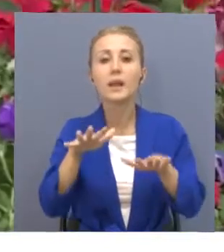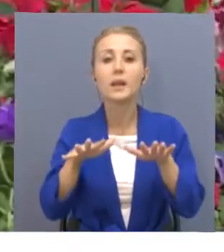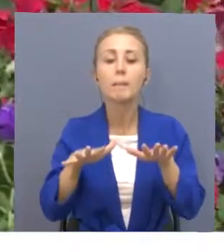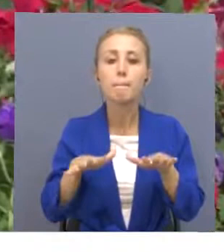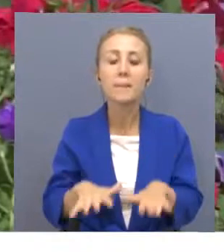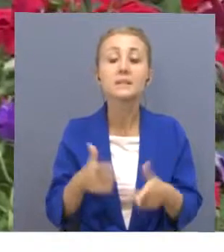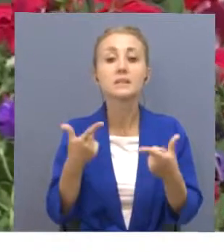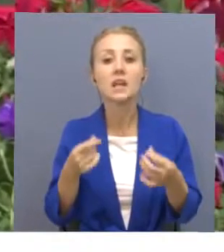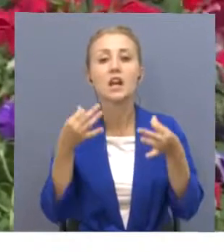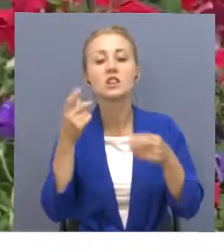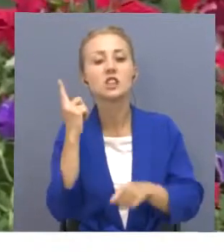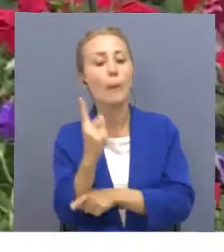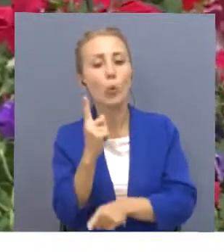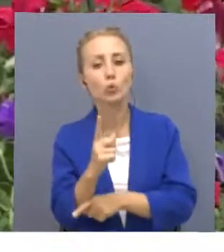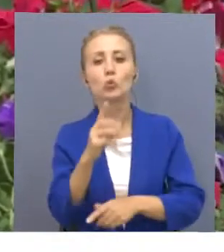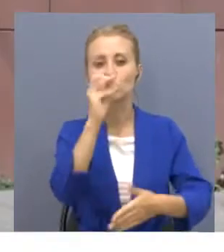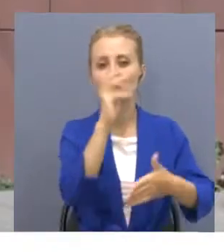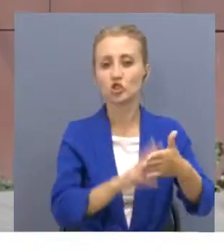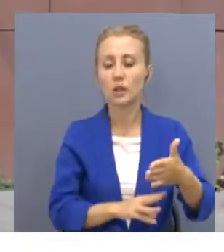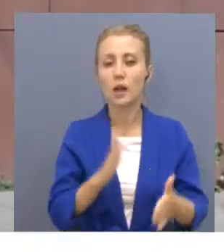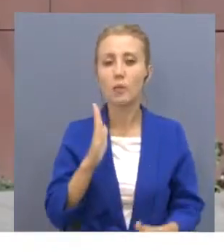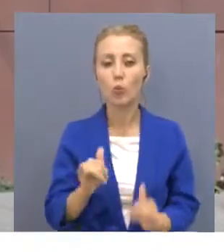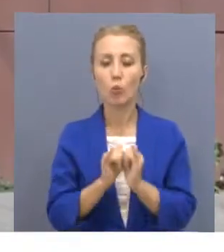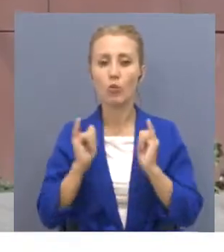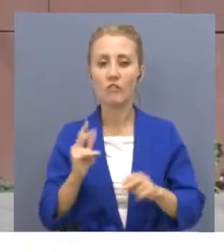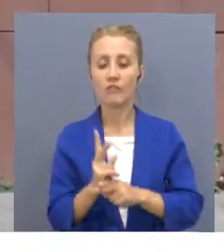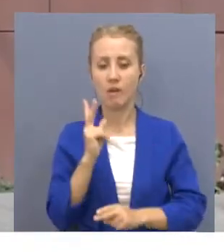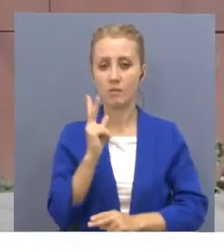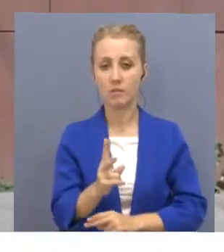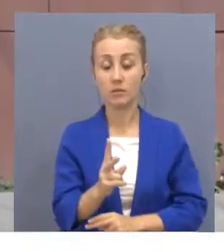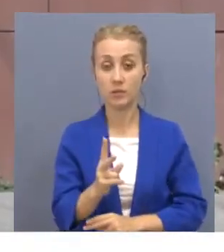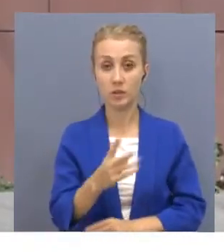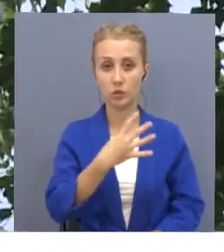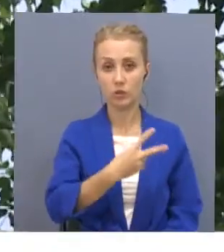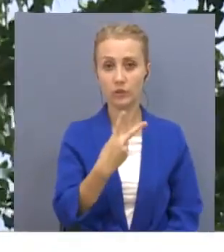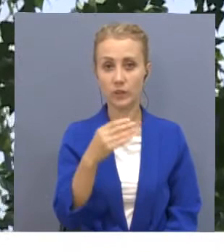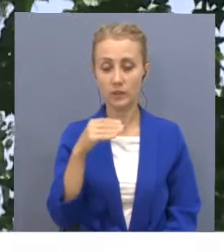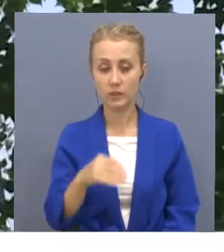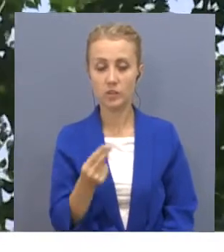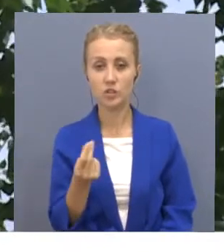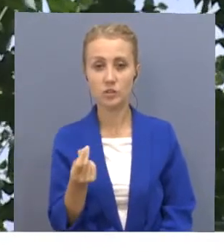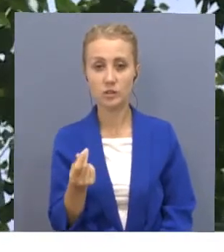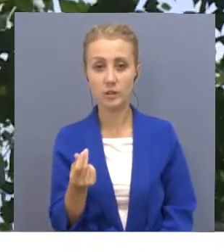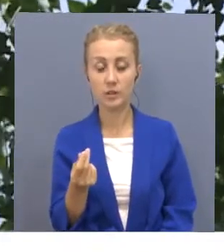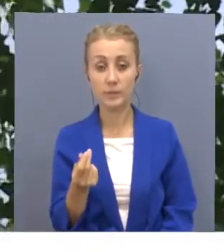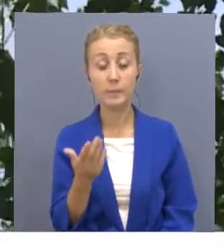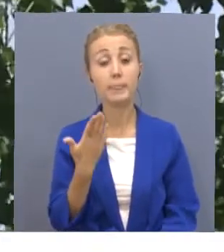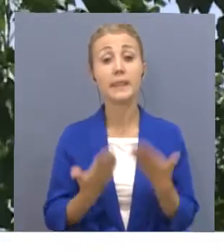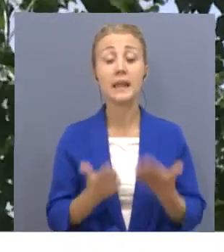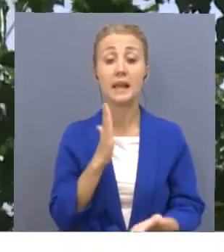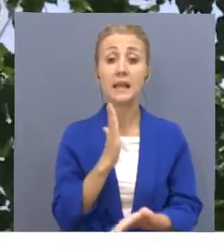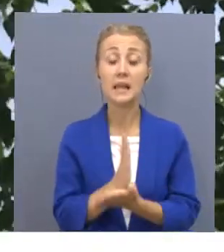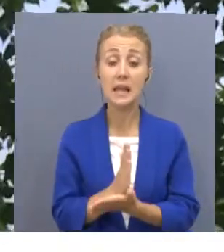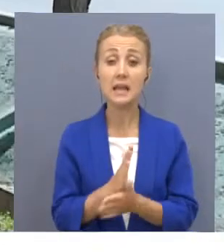курение запрещено, могут быть оштрафованы. Объем штрафа увеличился вдвое и составил 42 тысячи тенге. А при наличии детей в